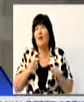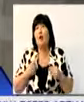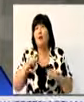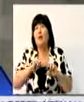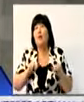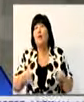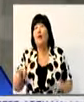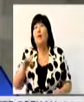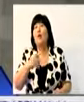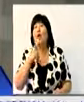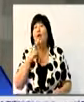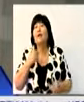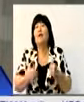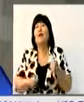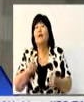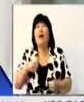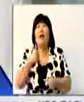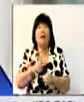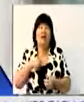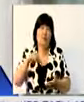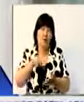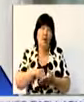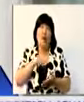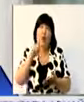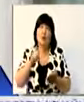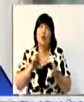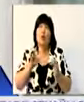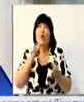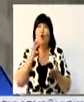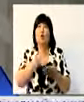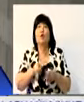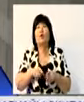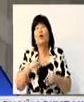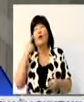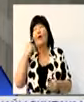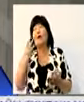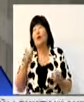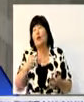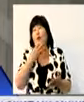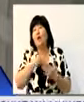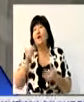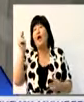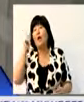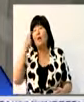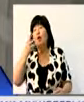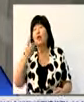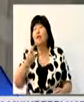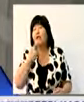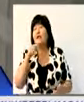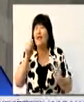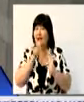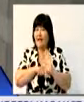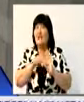тіл шебері байқауына өзім алғаш рет қатысуым. Сұрақтарға дұрыс жауап бердім деп ойлаймын, және де өз білімімді осы үш тілде